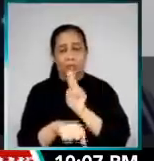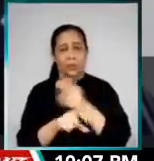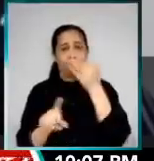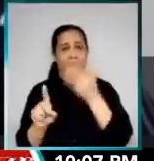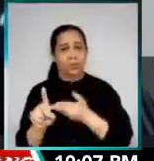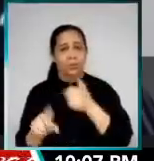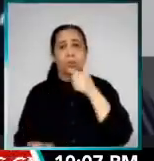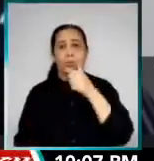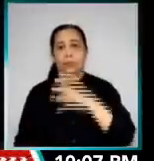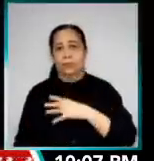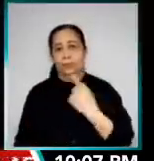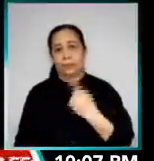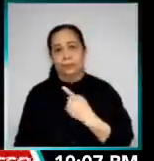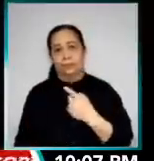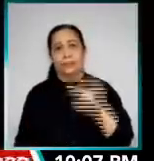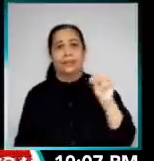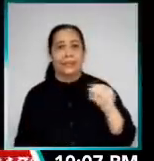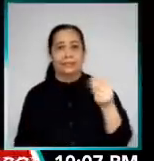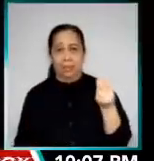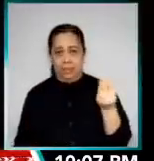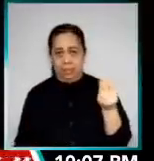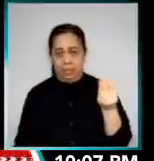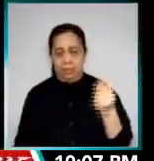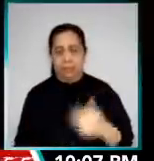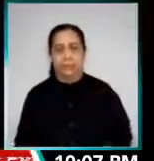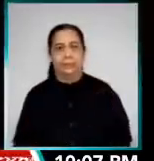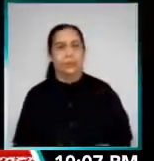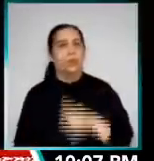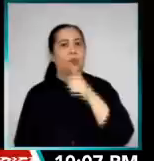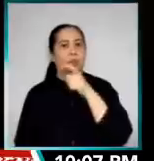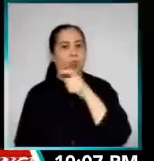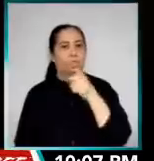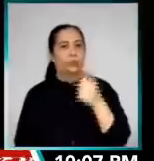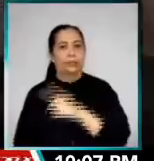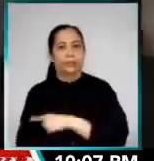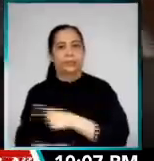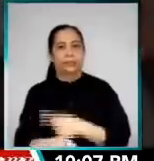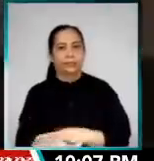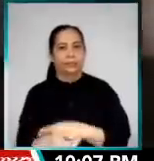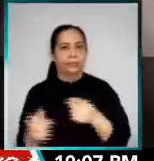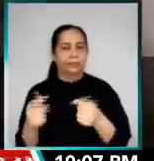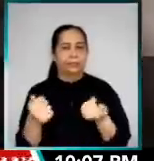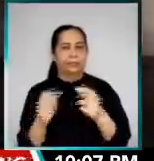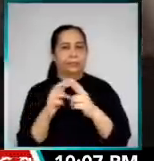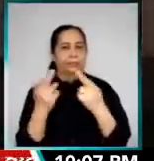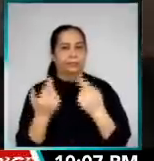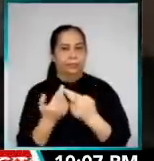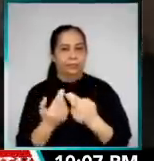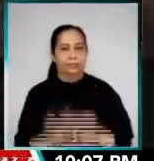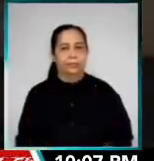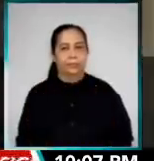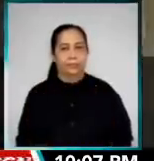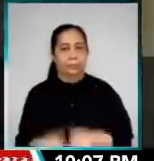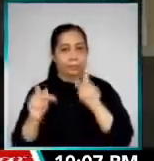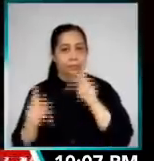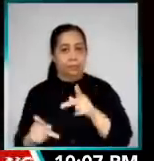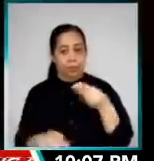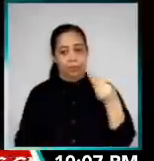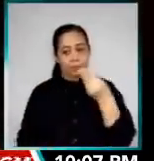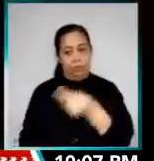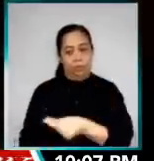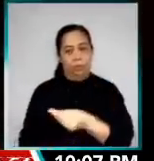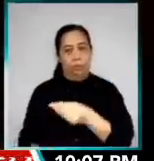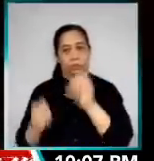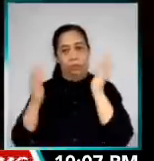who need money. Sino nga raw ba ang may kapangyarihan sa ganitong relasyon? Ang taong nagbibigay ng serbisyo o